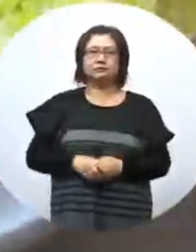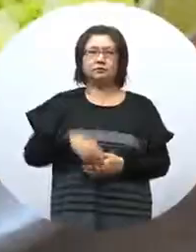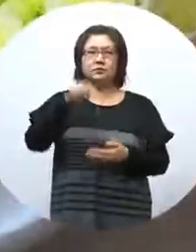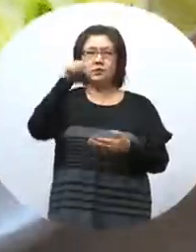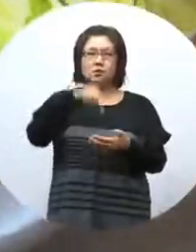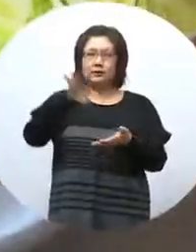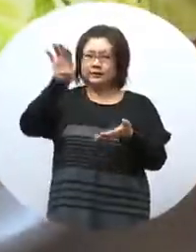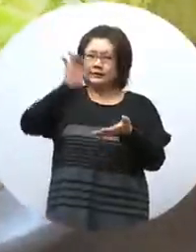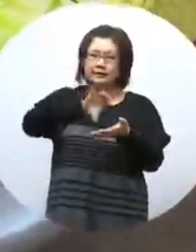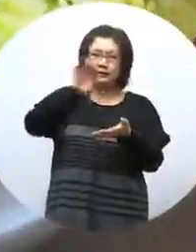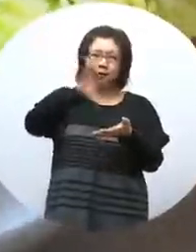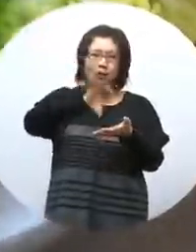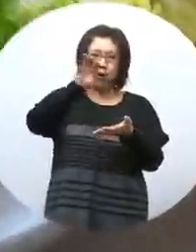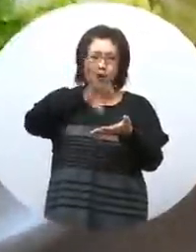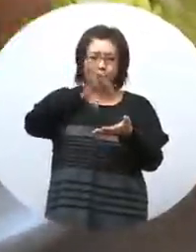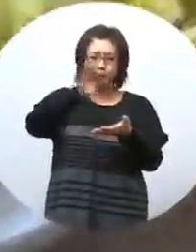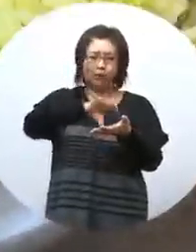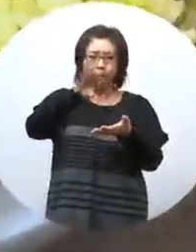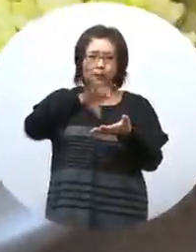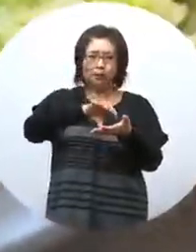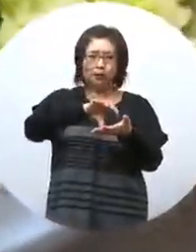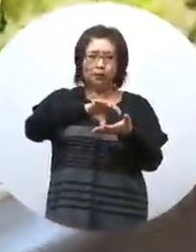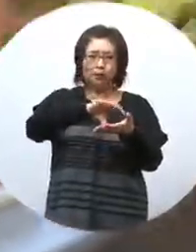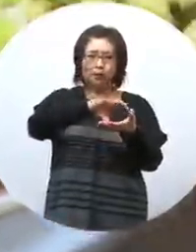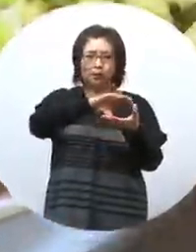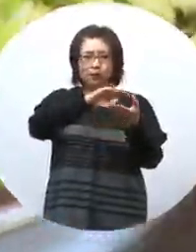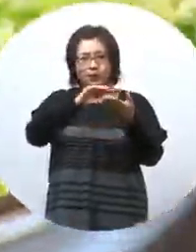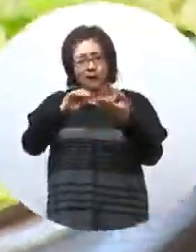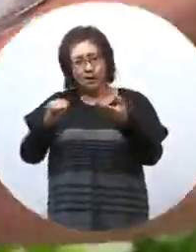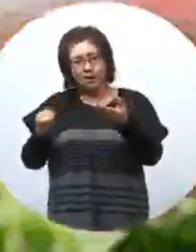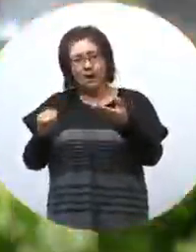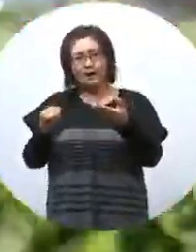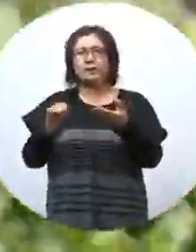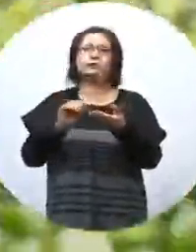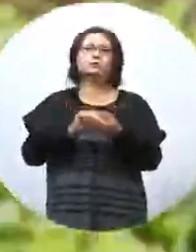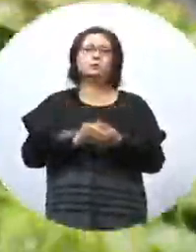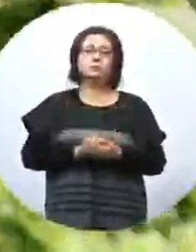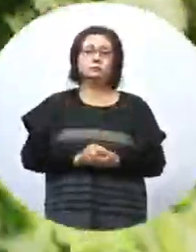振ってしんなりさせるんですね。 はい。